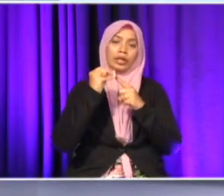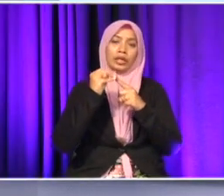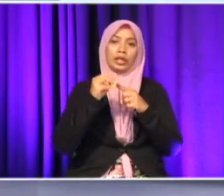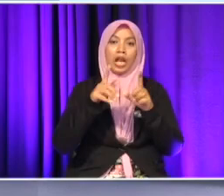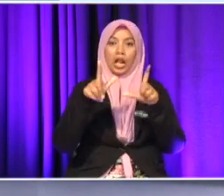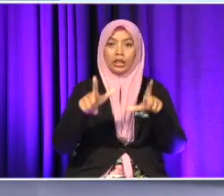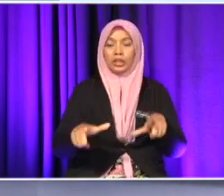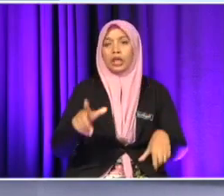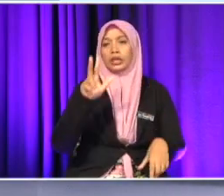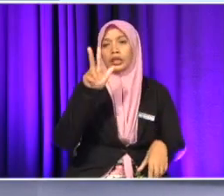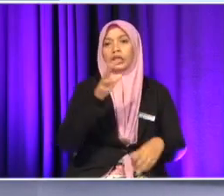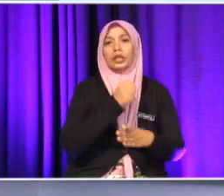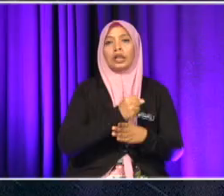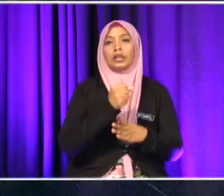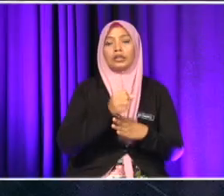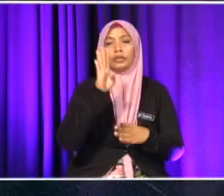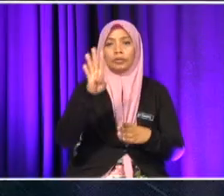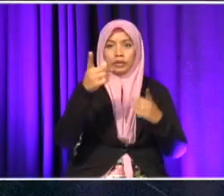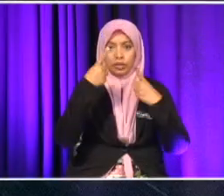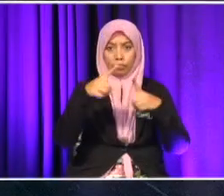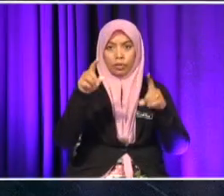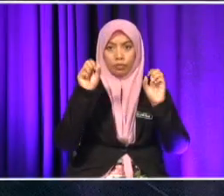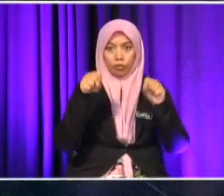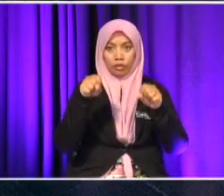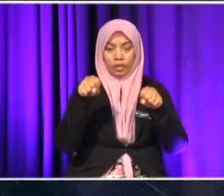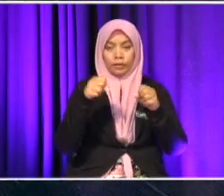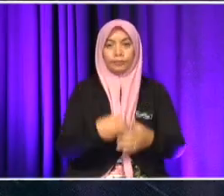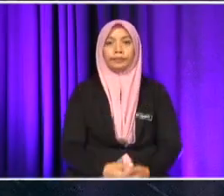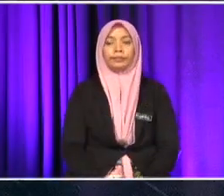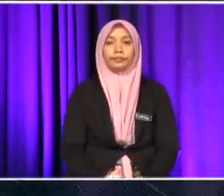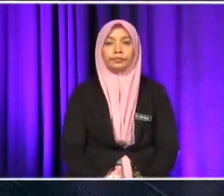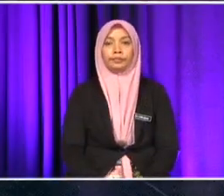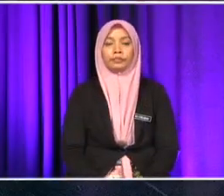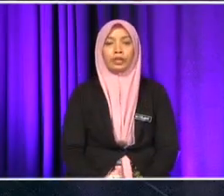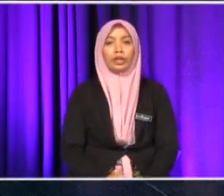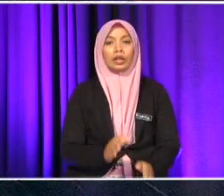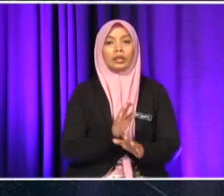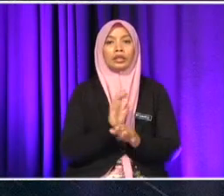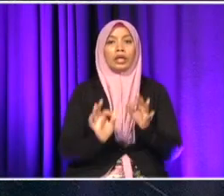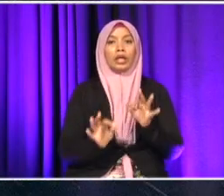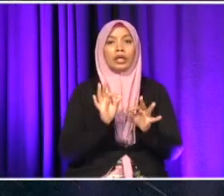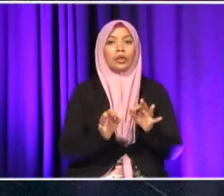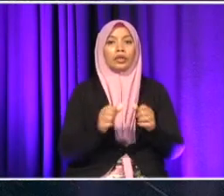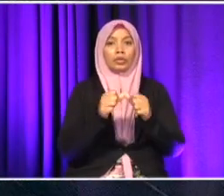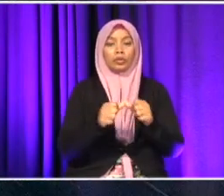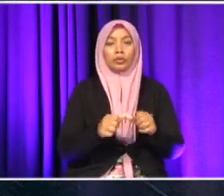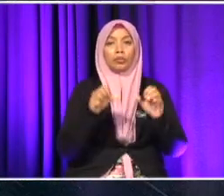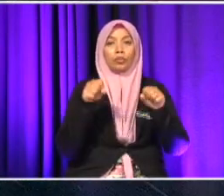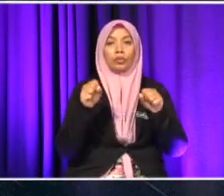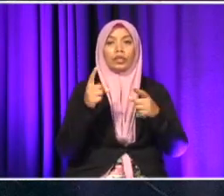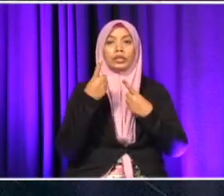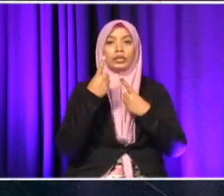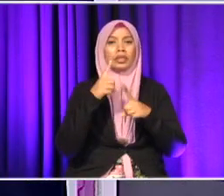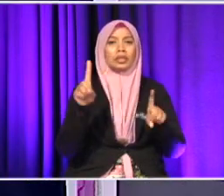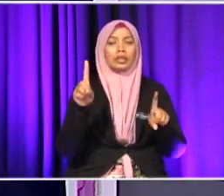4 jawaban boleh sebenarnya tak jadi masalah boleh tapi enggak Kalau jawaban